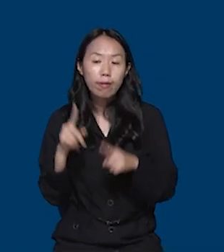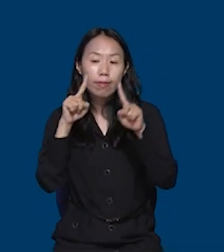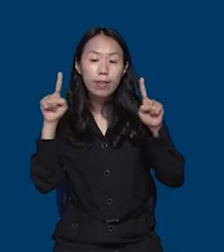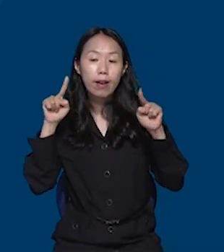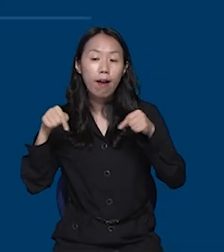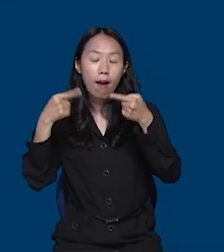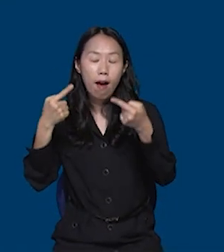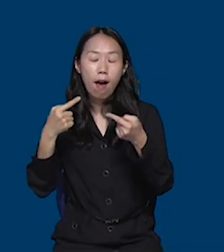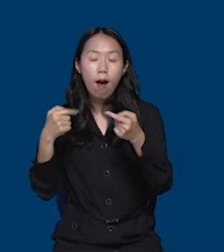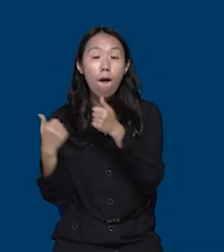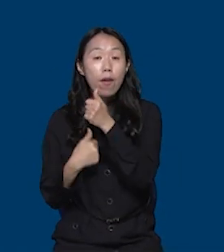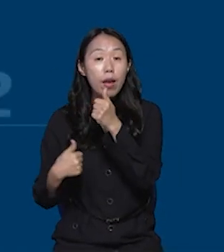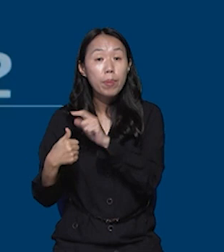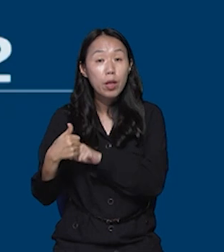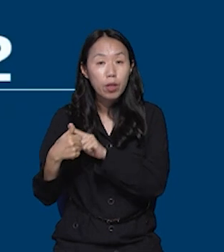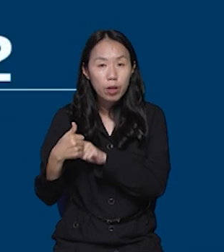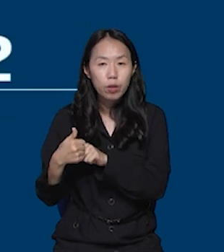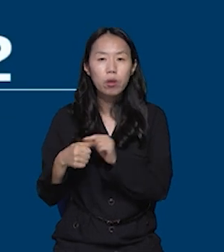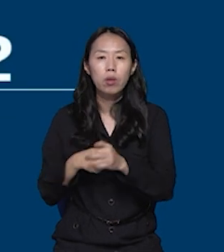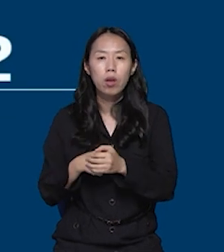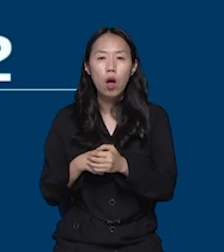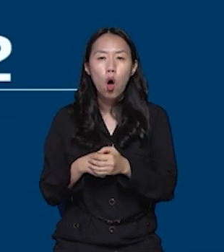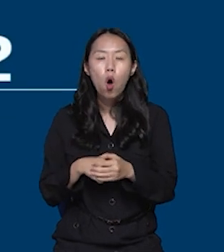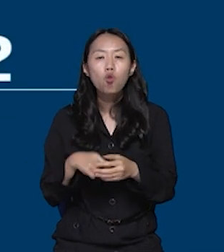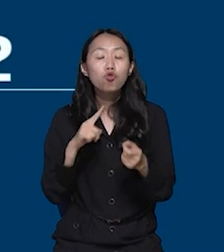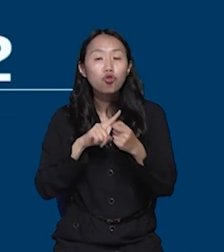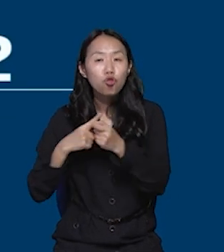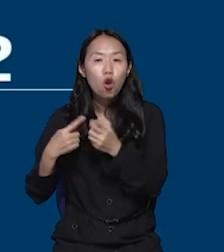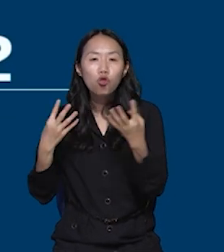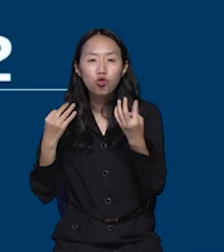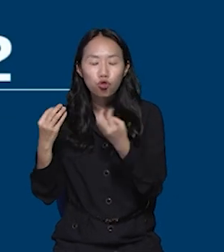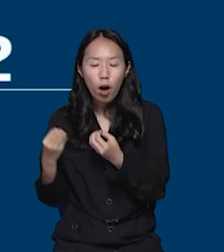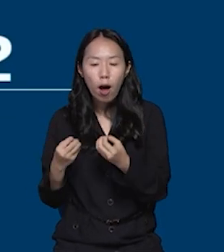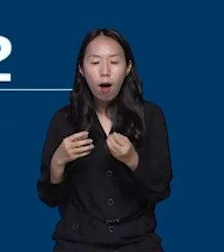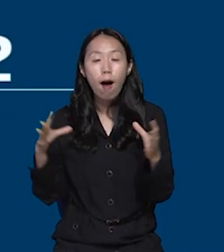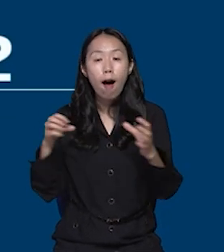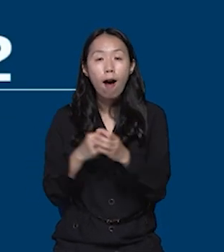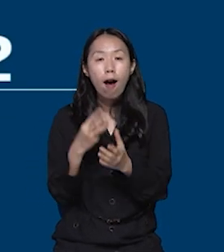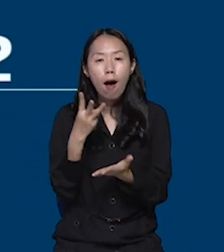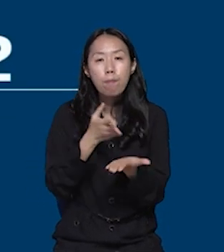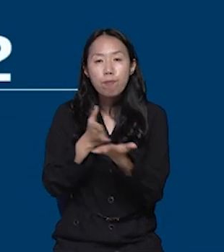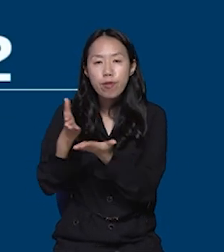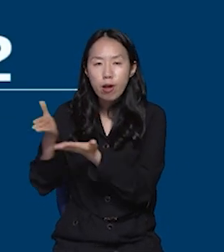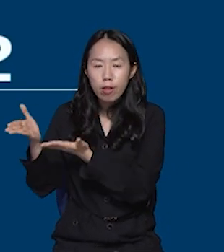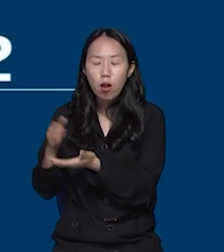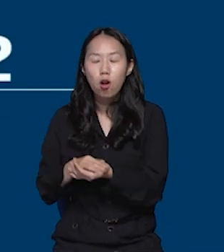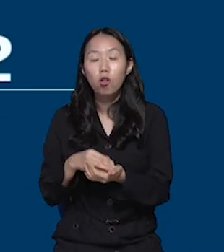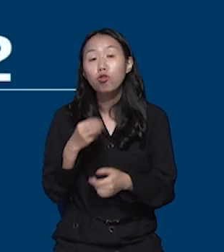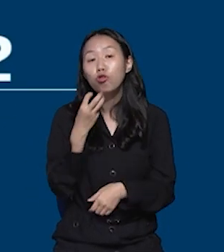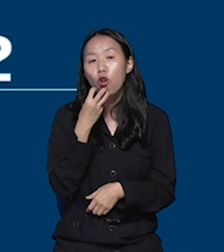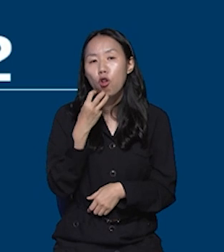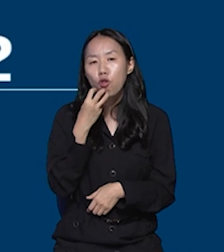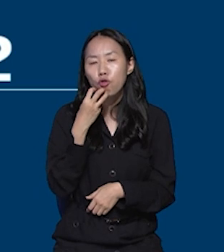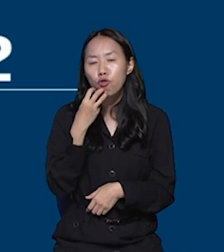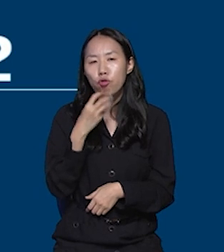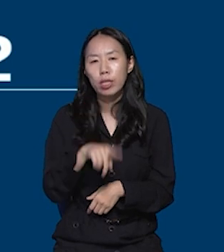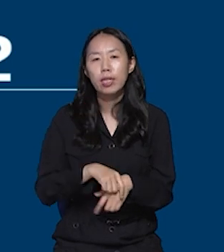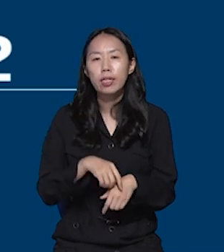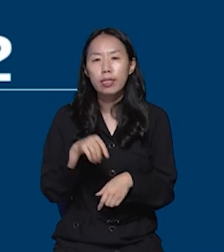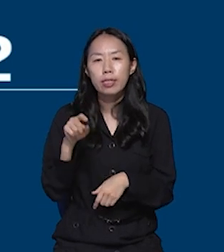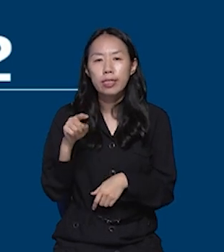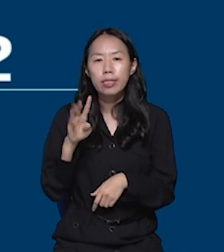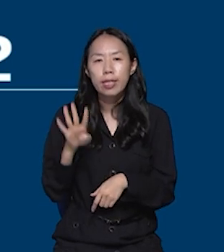협의회는 국어 수학 탐구 세계 영역 표준점수 600점 만점을 기준으로 서울대 임문 계열은 41점